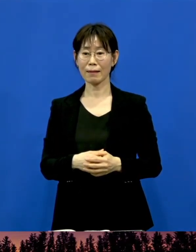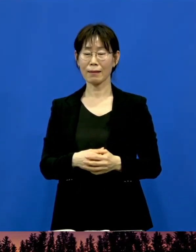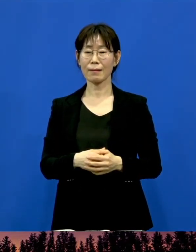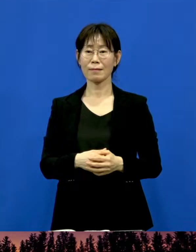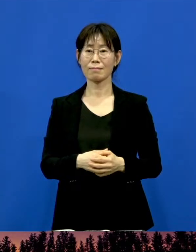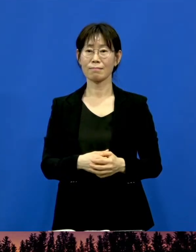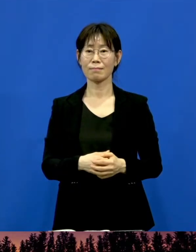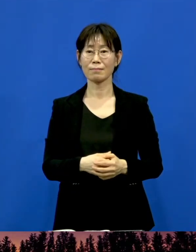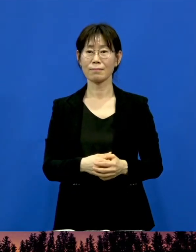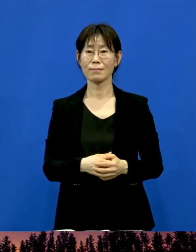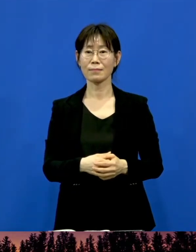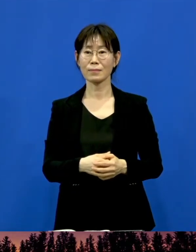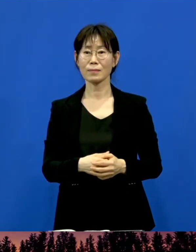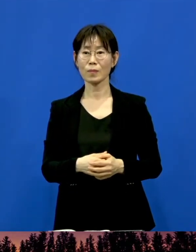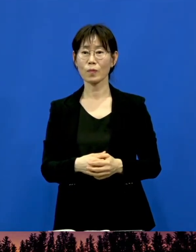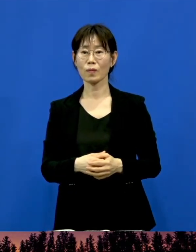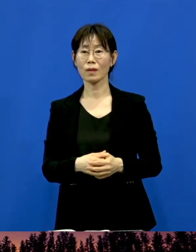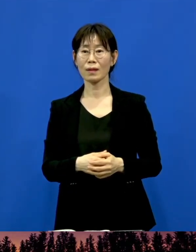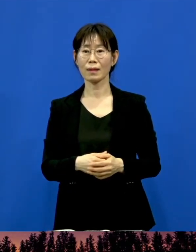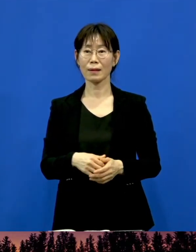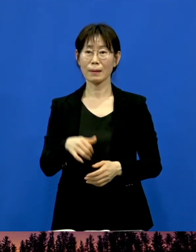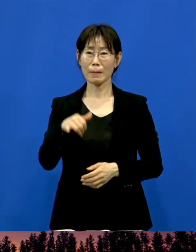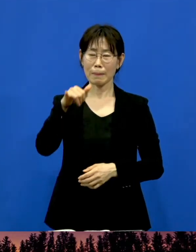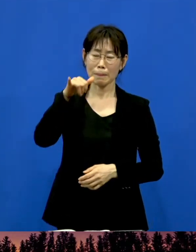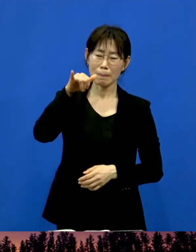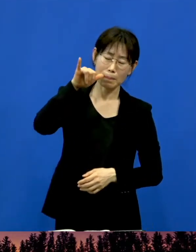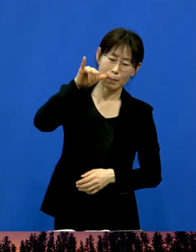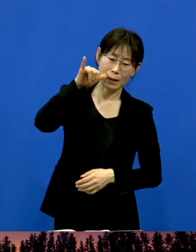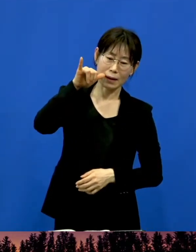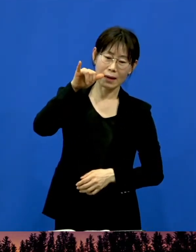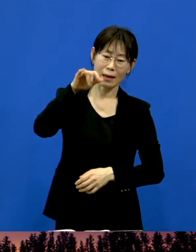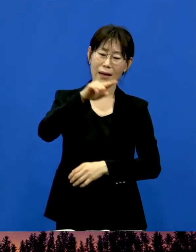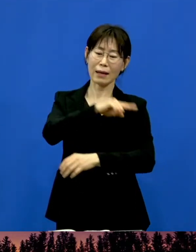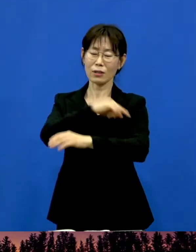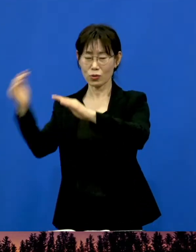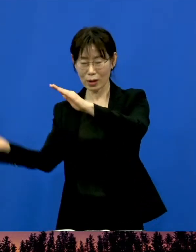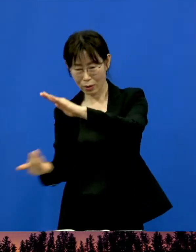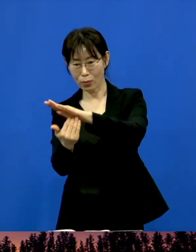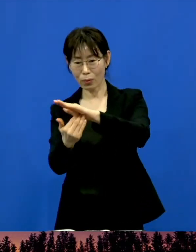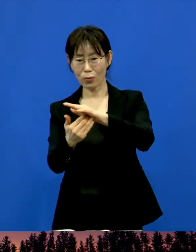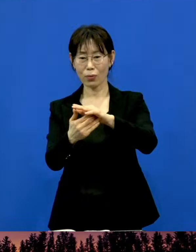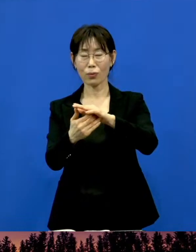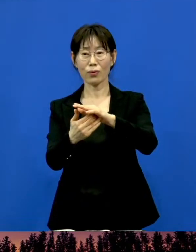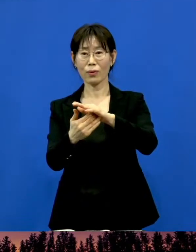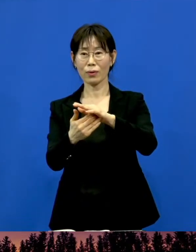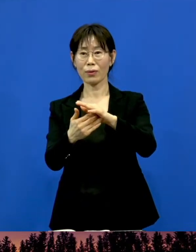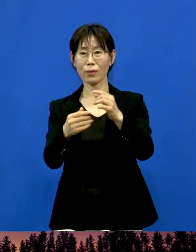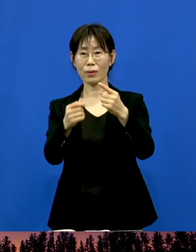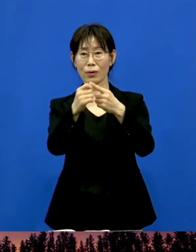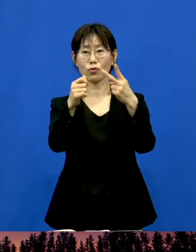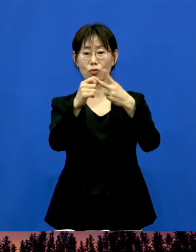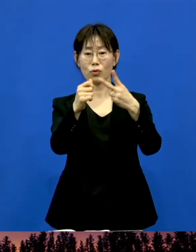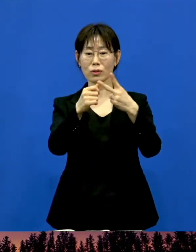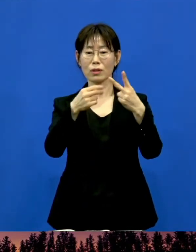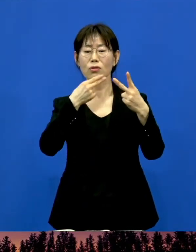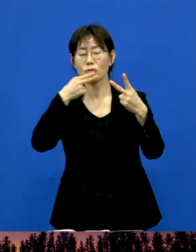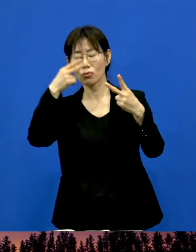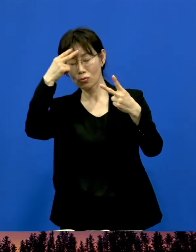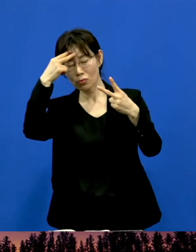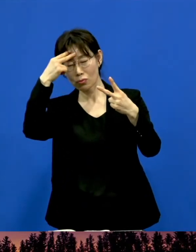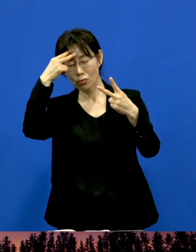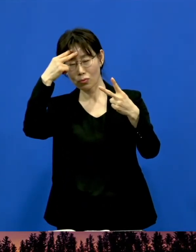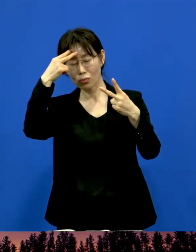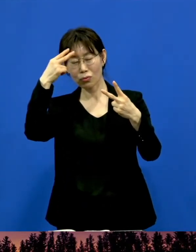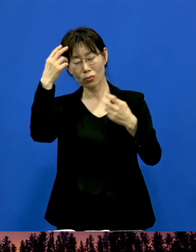돼요. 그 밑에 바로 뭐가 있어요, 여러분? 알코올이 있고요. 도박과 알코올이 있어요. 못 빠져나와요.